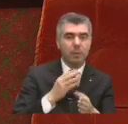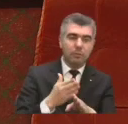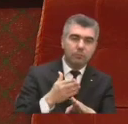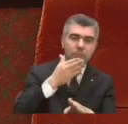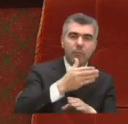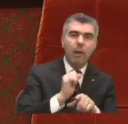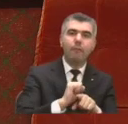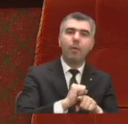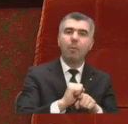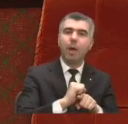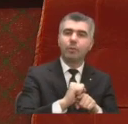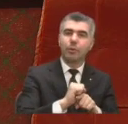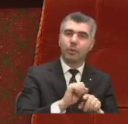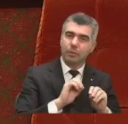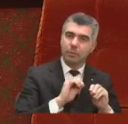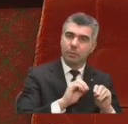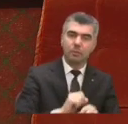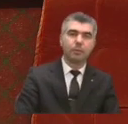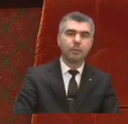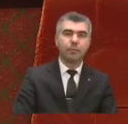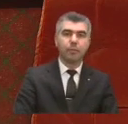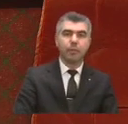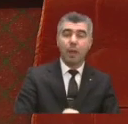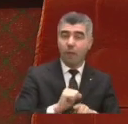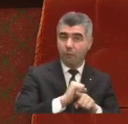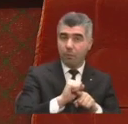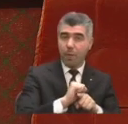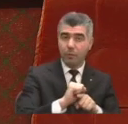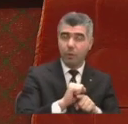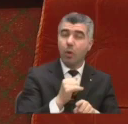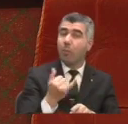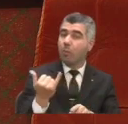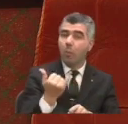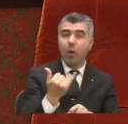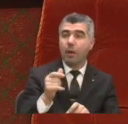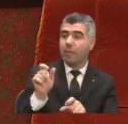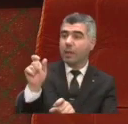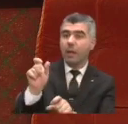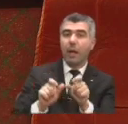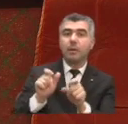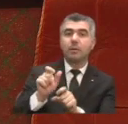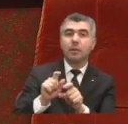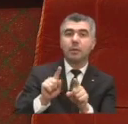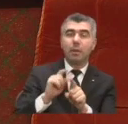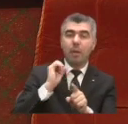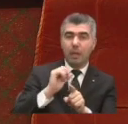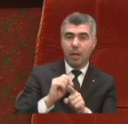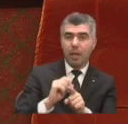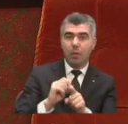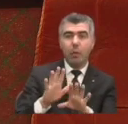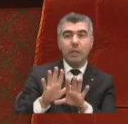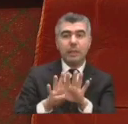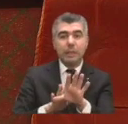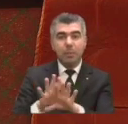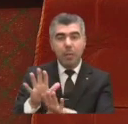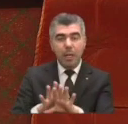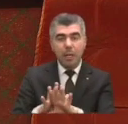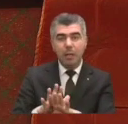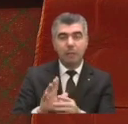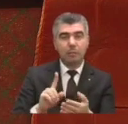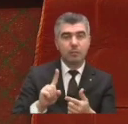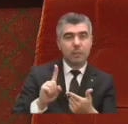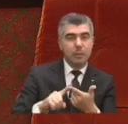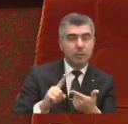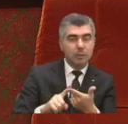التكوين. والتكوين راه مهم بالنسبه للمقاولين الذاتيين، لانه يعني ما تعتبروش انه تكوين في التدبير ولا في،